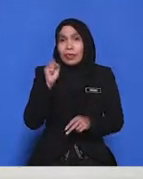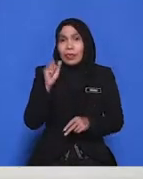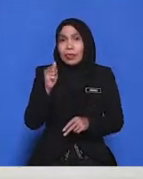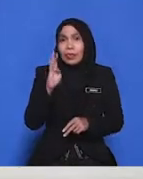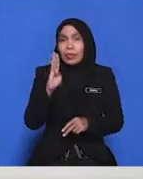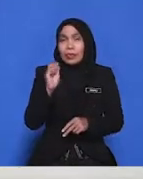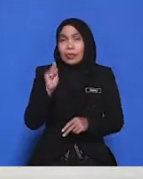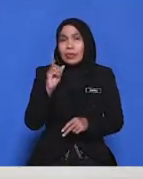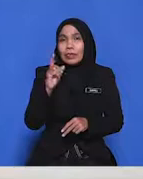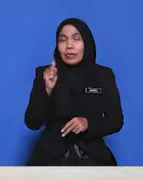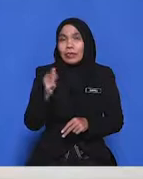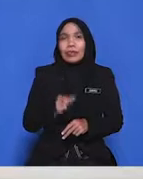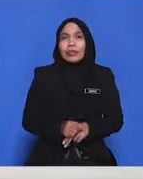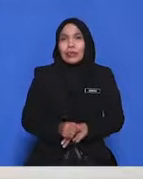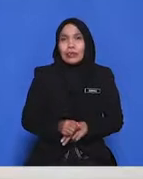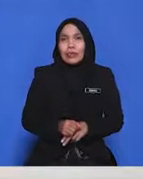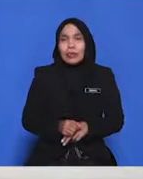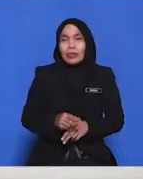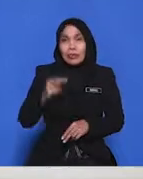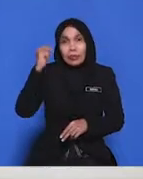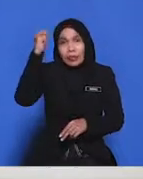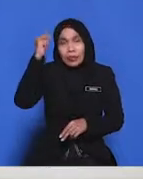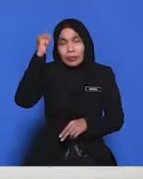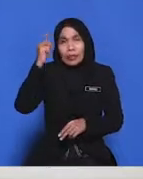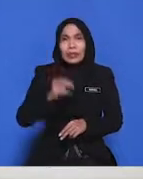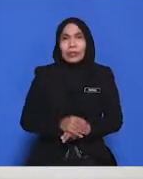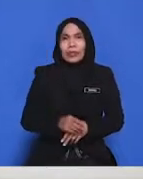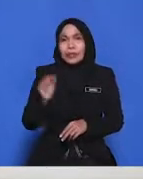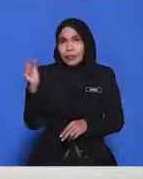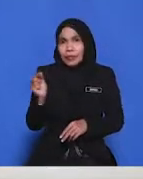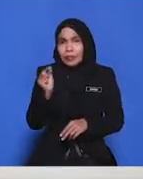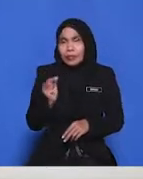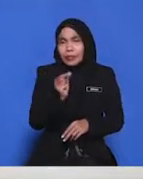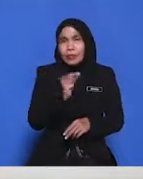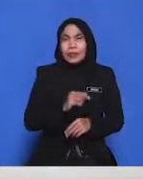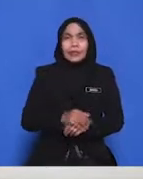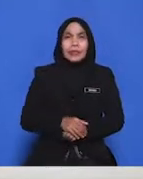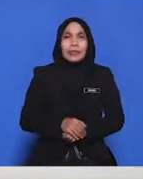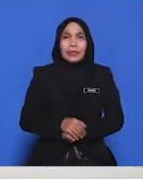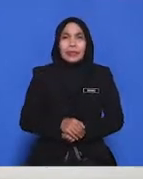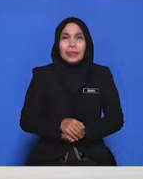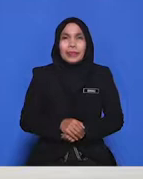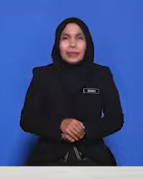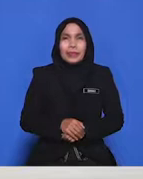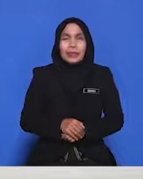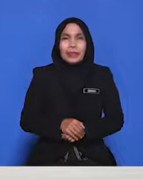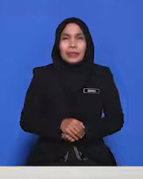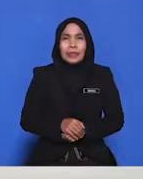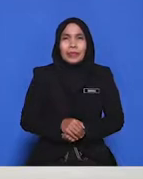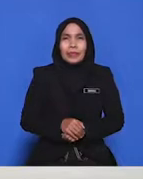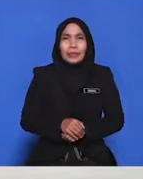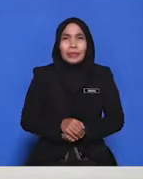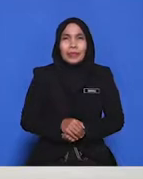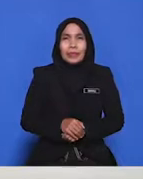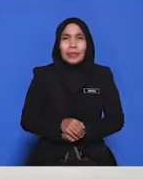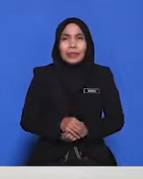oleh Imam Al-Bukhari yang berbunyi innama bu'istu liutammima makarimal akhlak,